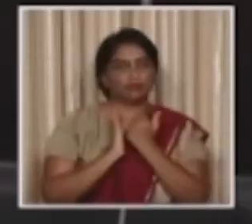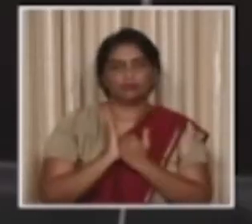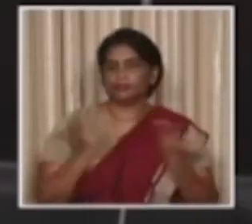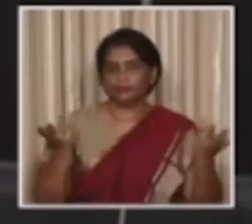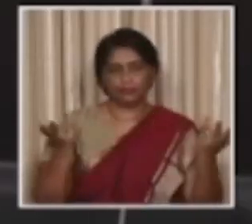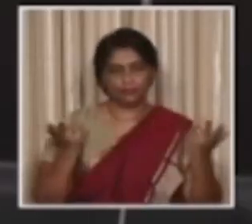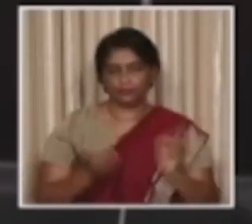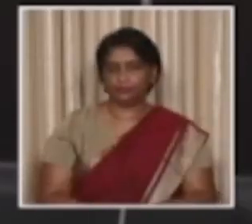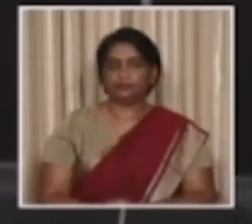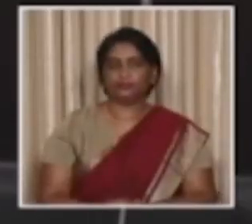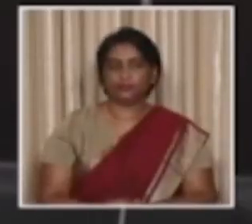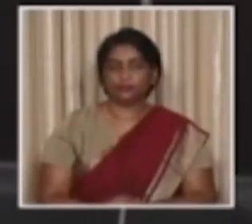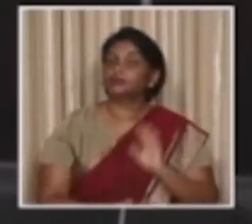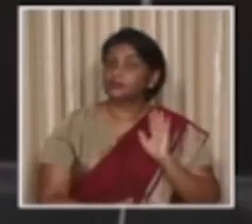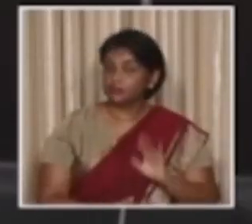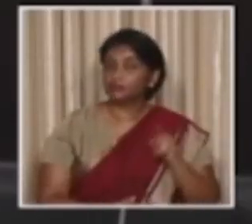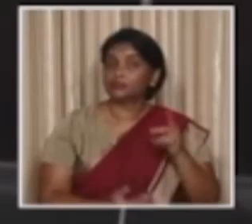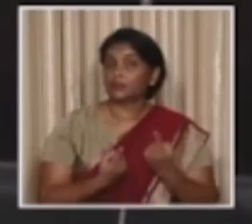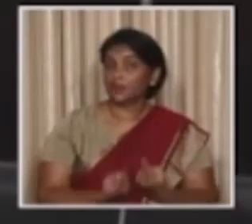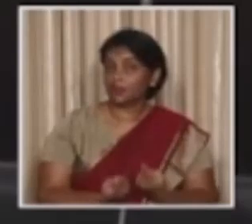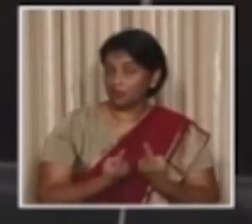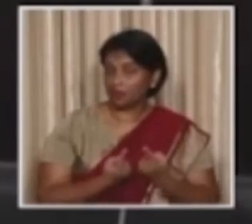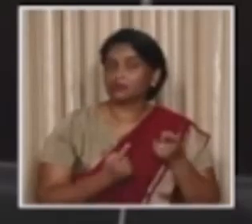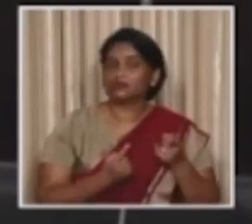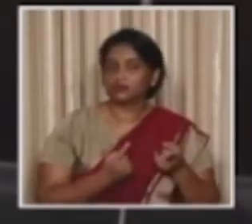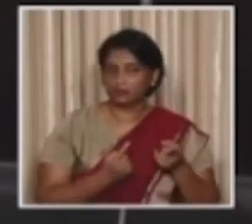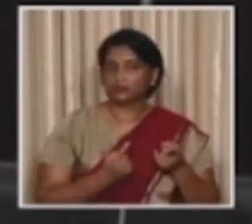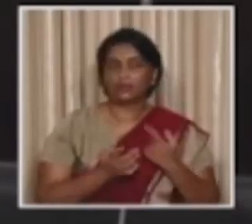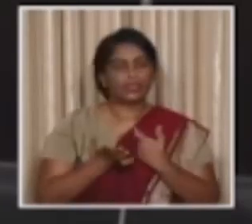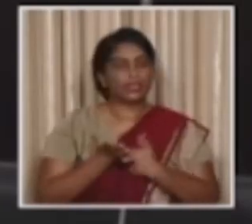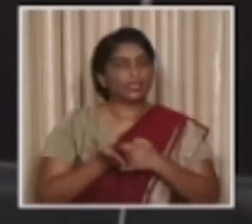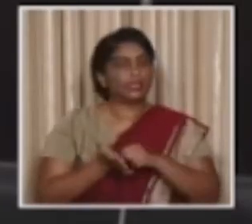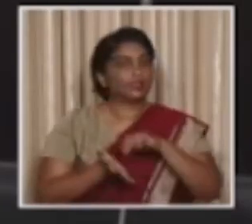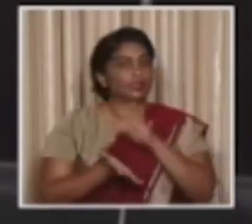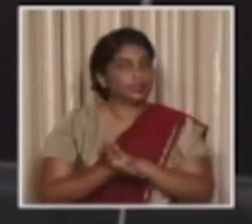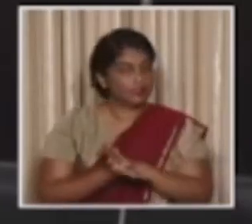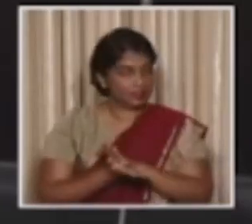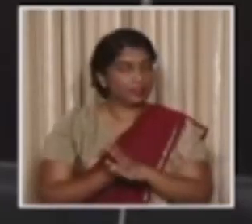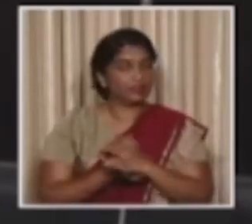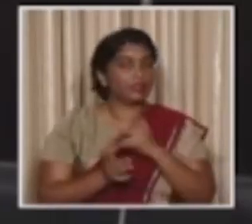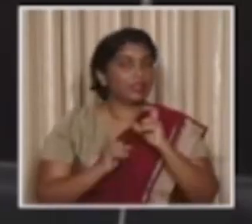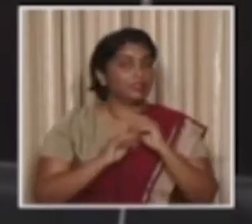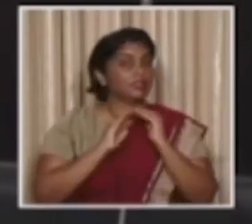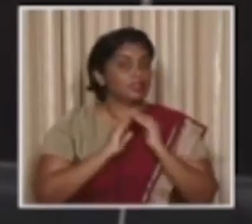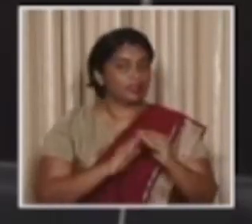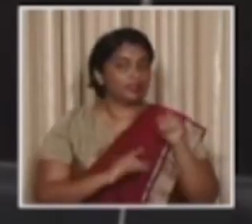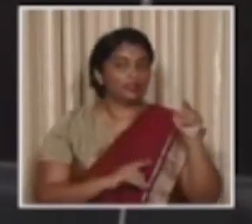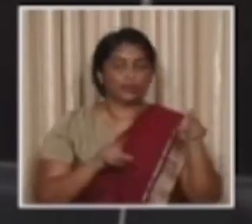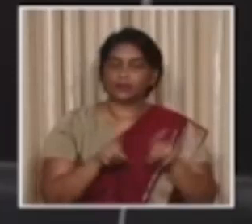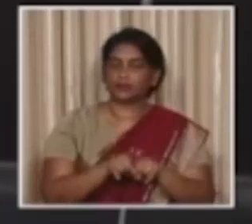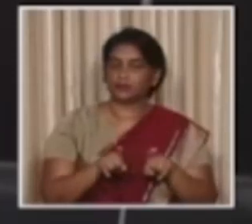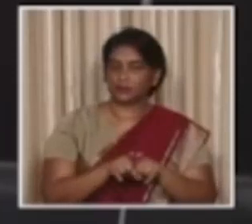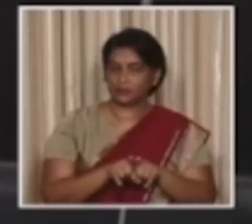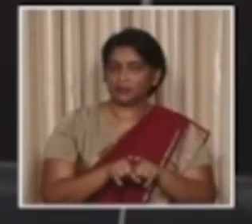නැහැ. නමුත් එහි අවශ්‍යතාවය රජිස්ට්‍රාර් ජෙනරාල් දෙපාර්තමේන්තුව හැටියට